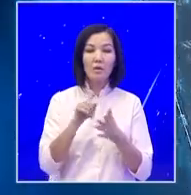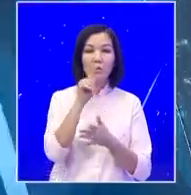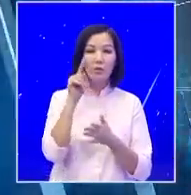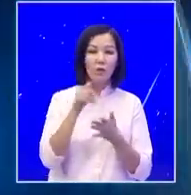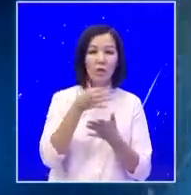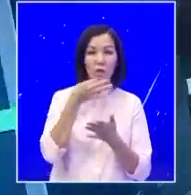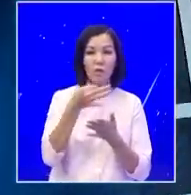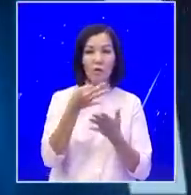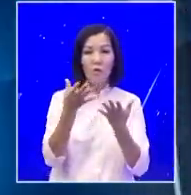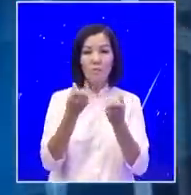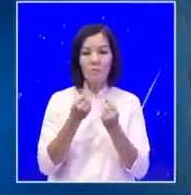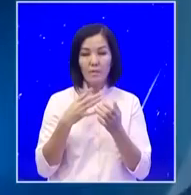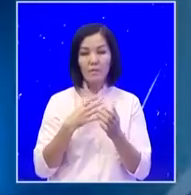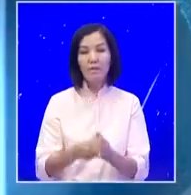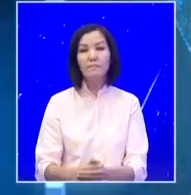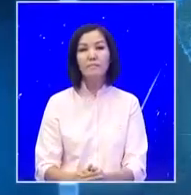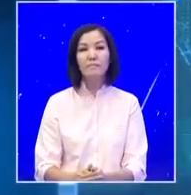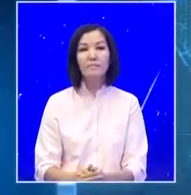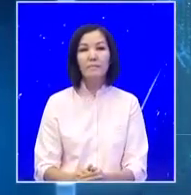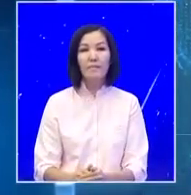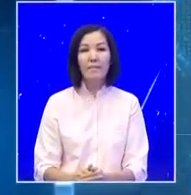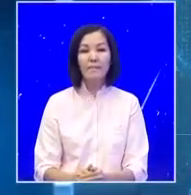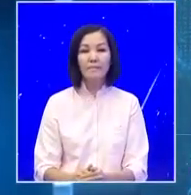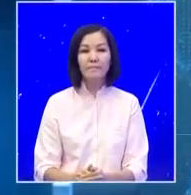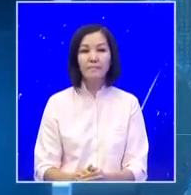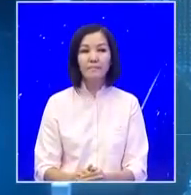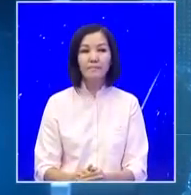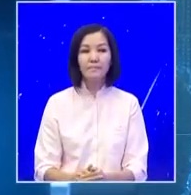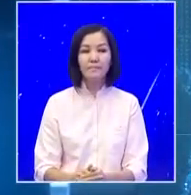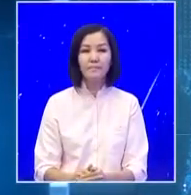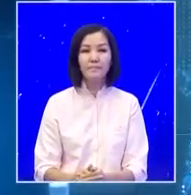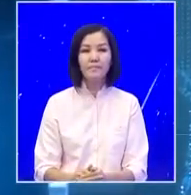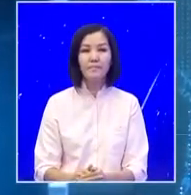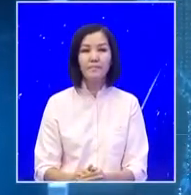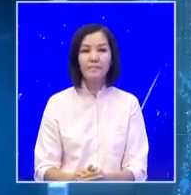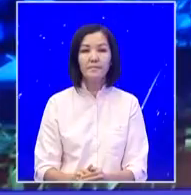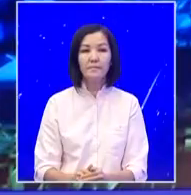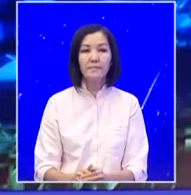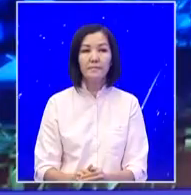берді. Құрманжан Қасымжанұлы, Аманжол Жанкешев, Жетісу арнасы.